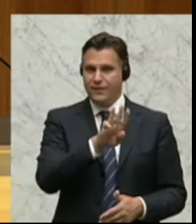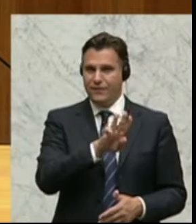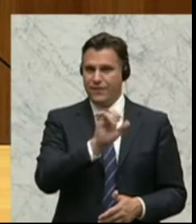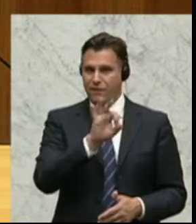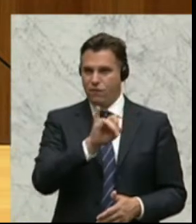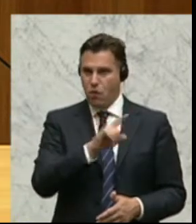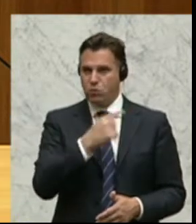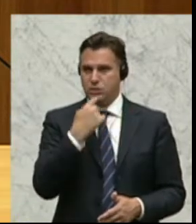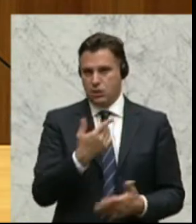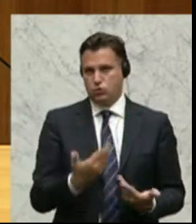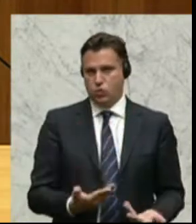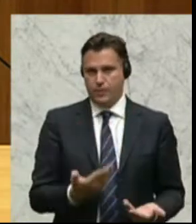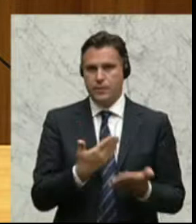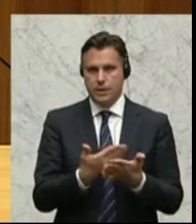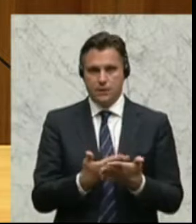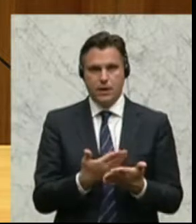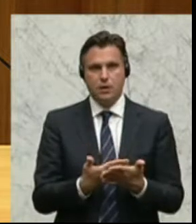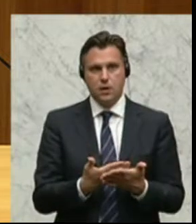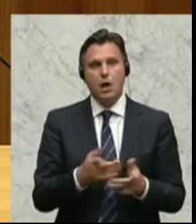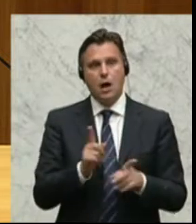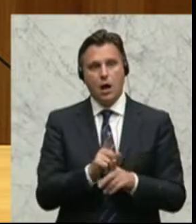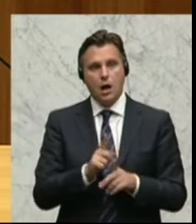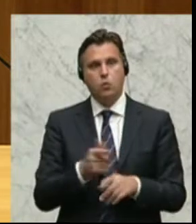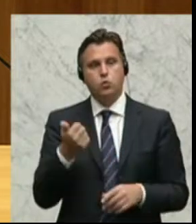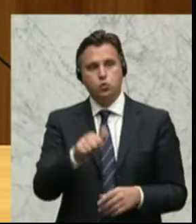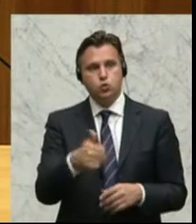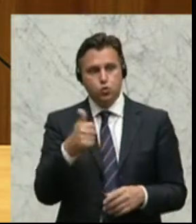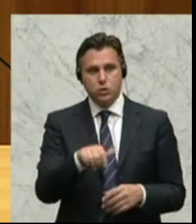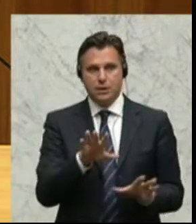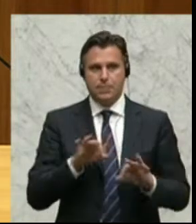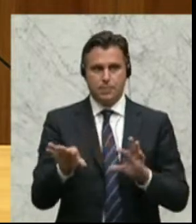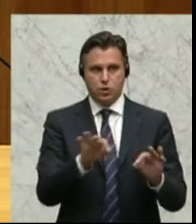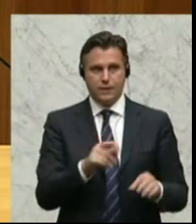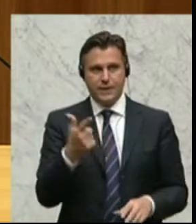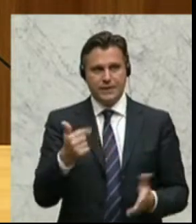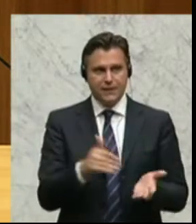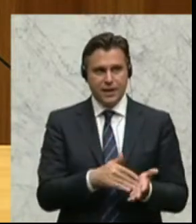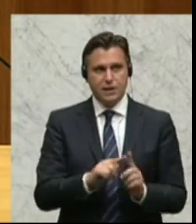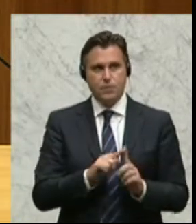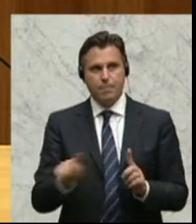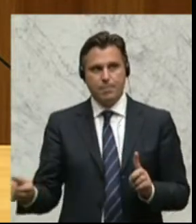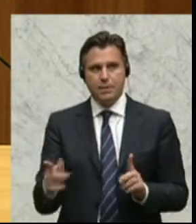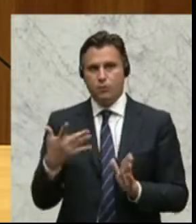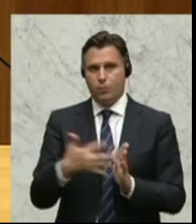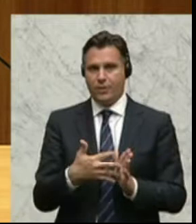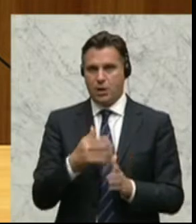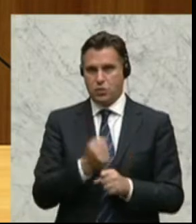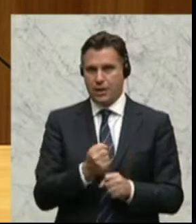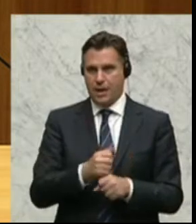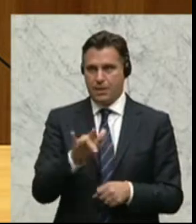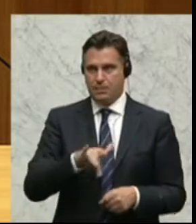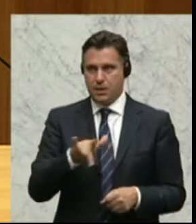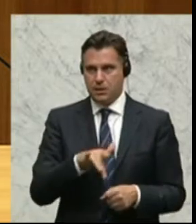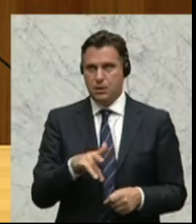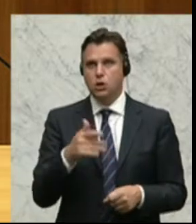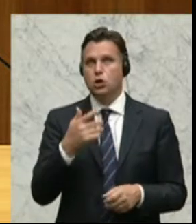das heißt auch gleichzeitig zusätzliche Beschäftigung von 2.000 bis 5.000 Arbeitsplätzen. Und jetzt können Sie es mit einem Steuervolumen, wenn